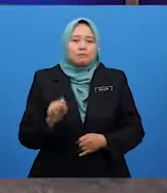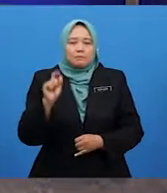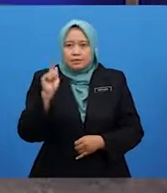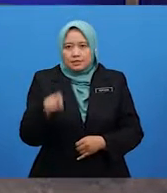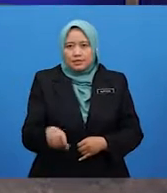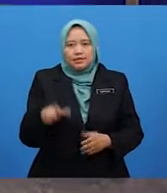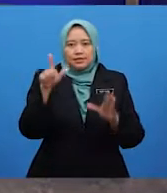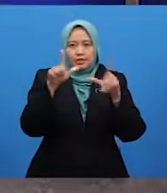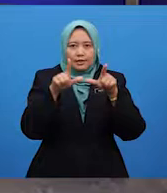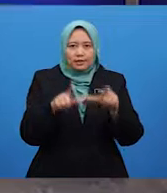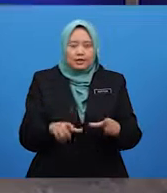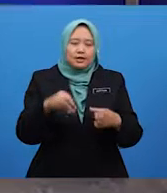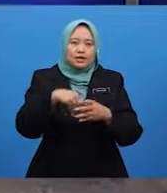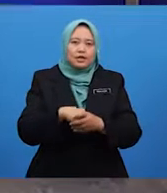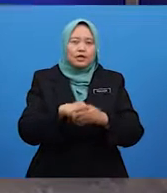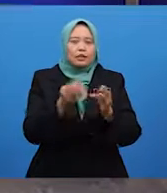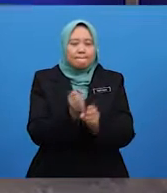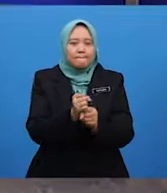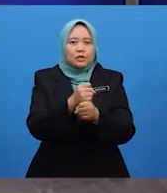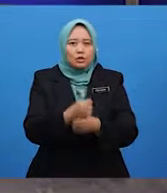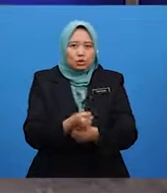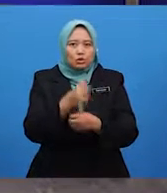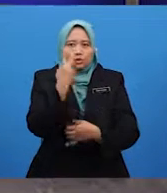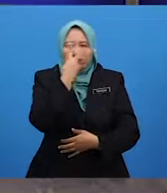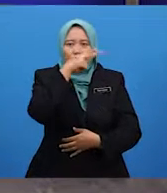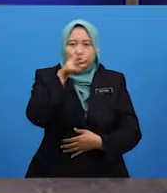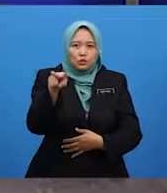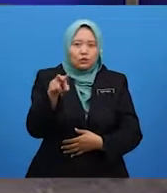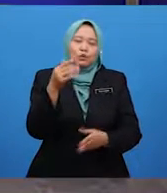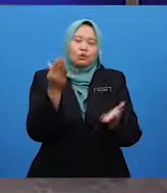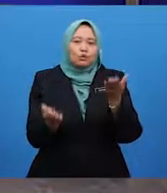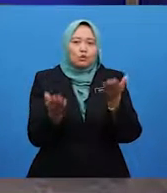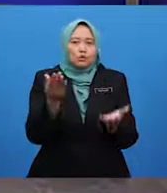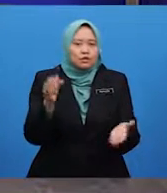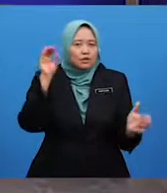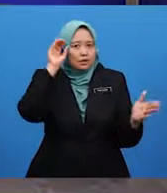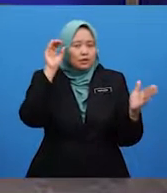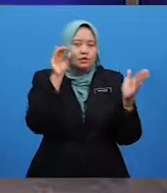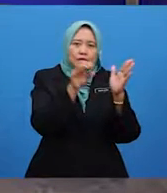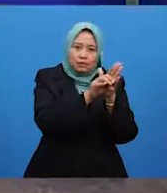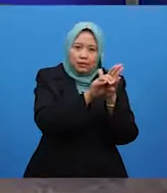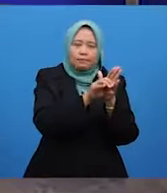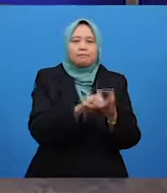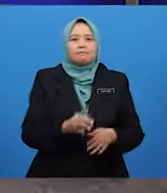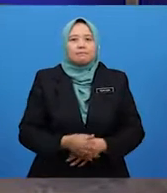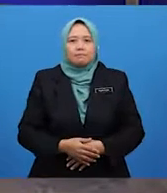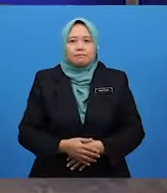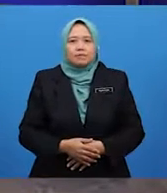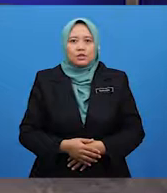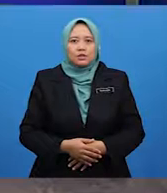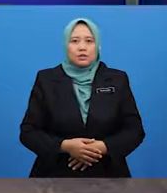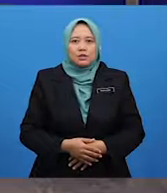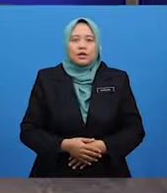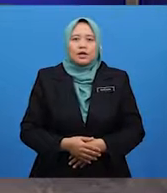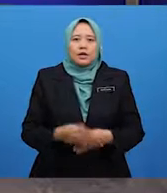rasa sebelum ini ataupun selepas ini kita akan ada mendedahkan tentang format APA. Adakah format APA itu yang kita